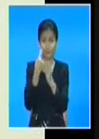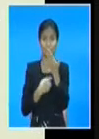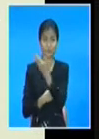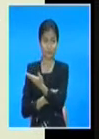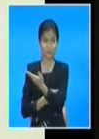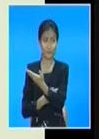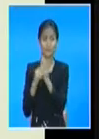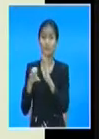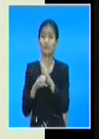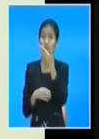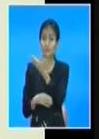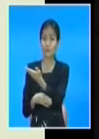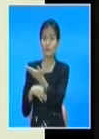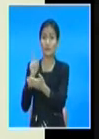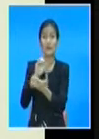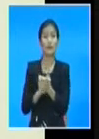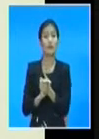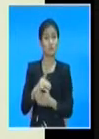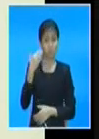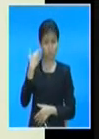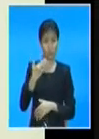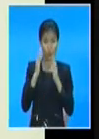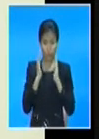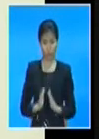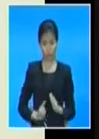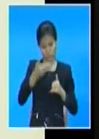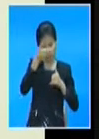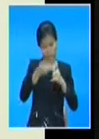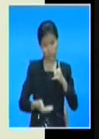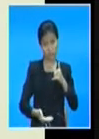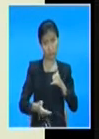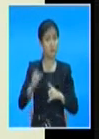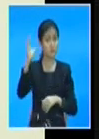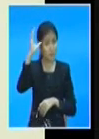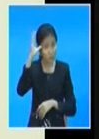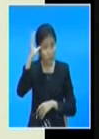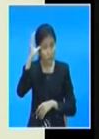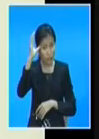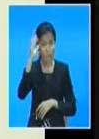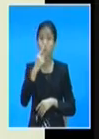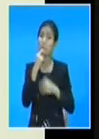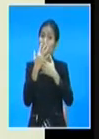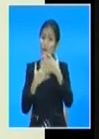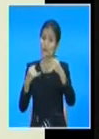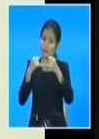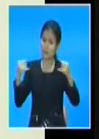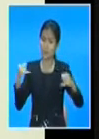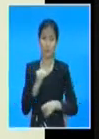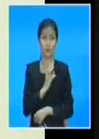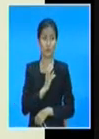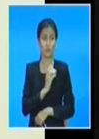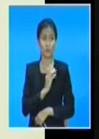รูปนี้คือรูปกายวิภาคศาสตร์ของมนุษย์มีทั้งสมองเส้นเลือดหัวใจท่านลองดูสิฮะเดี๋ยวให้หัวใจมัน